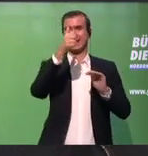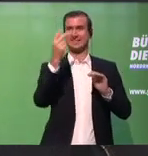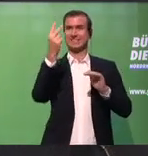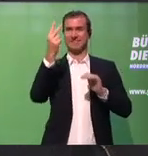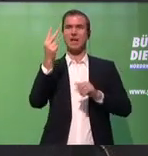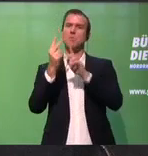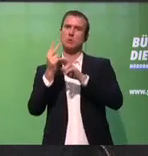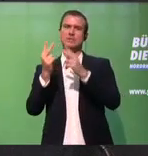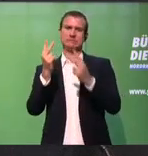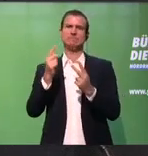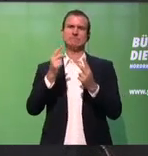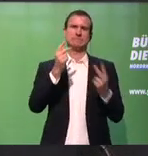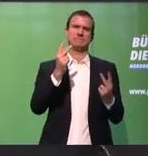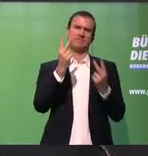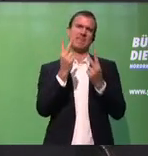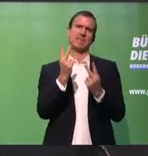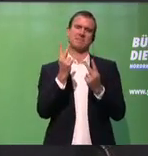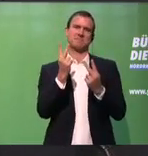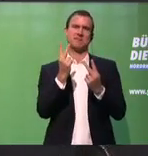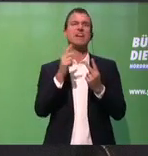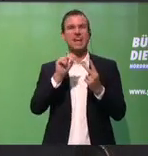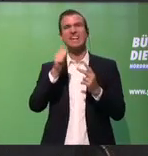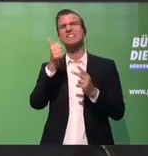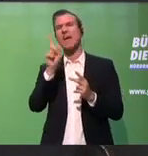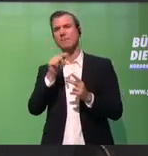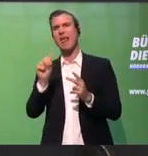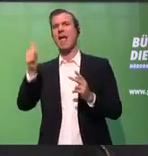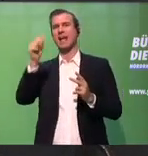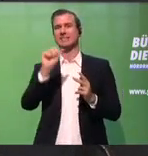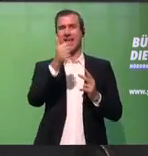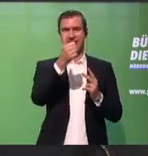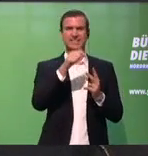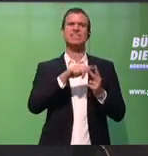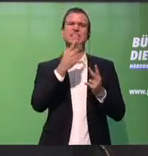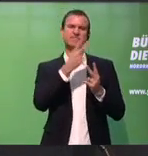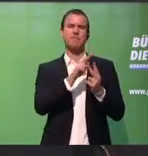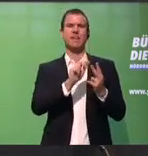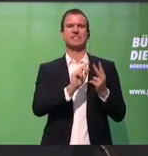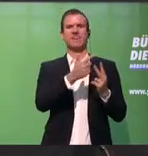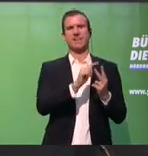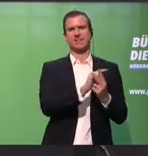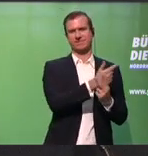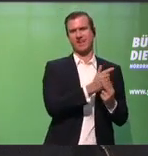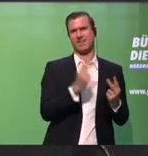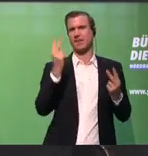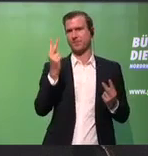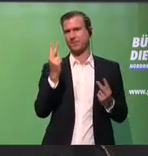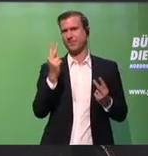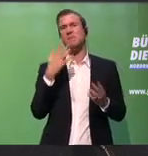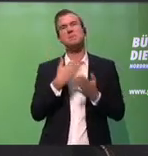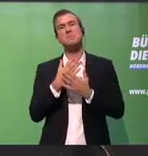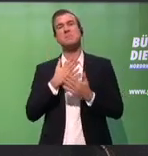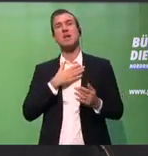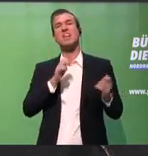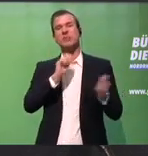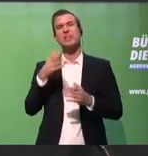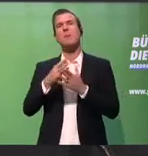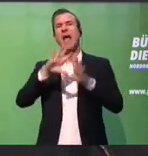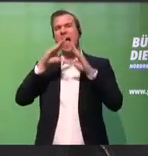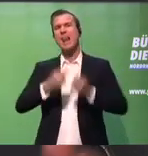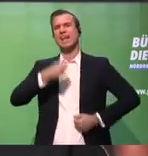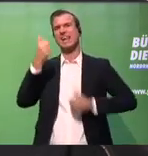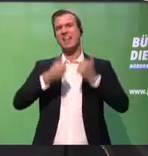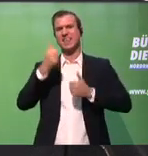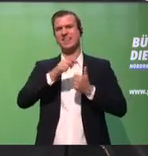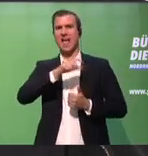sprich maximal 4 Voten, 2 erste quotiert und 2 zweite quotiert. Und wir schlagen vor, dass dafür alle Kandidatinnen und